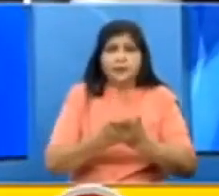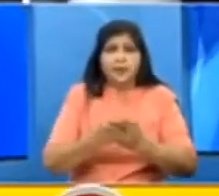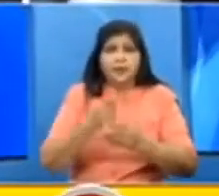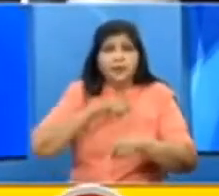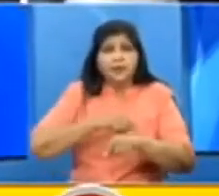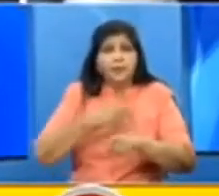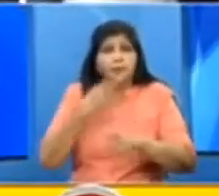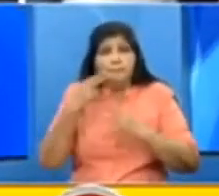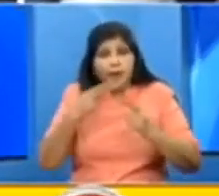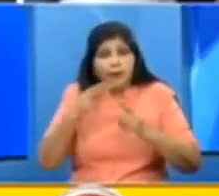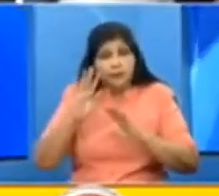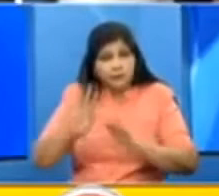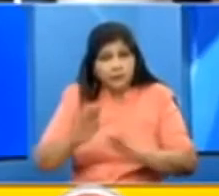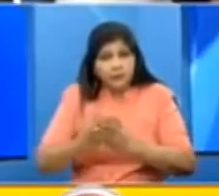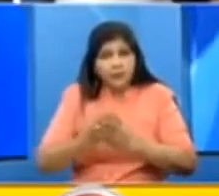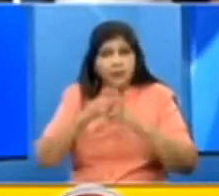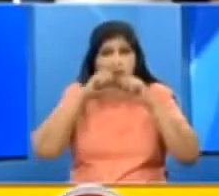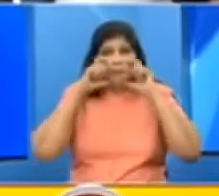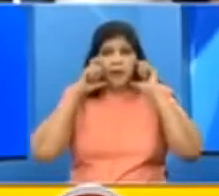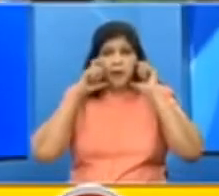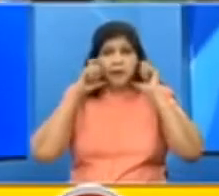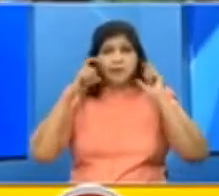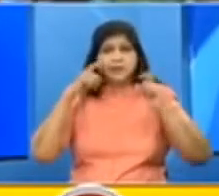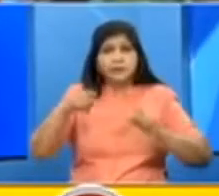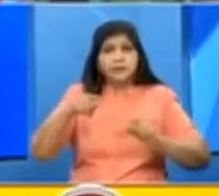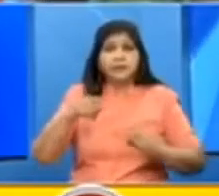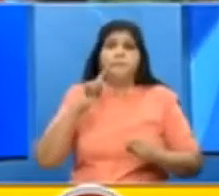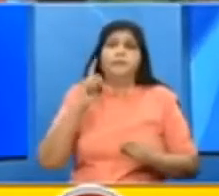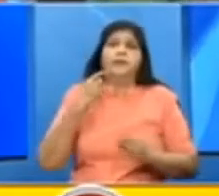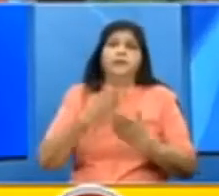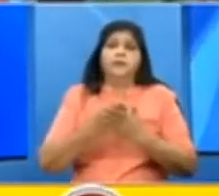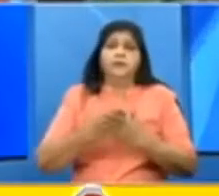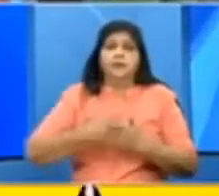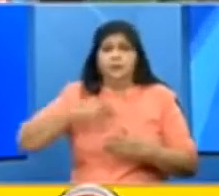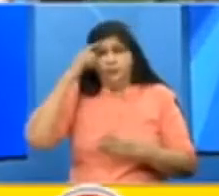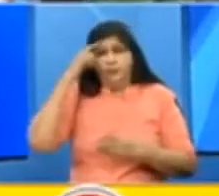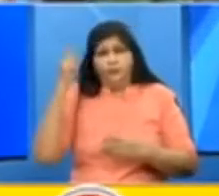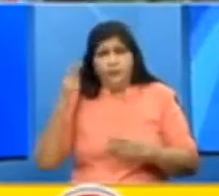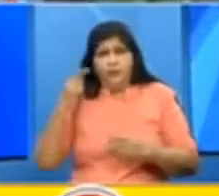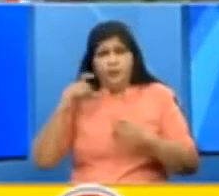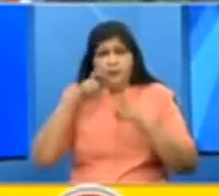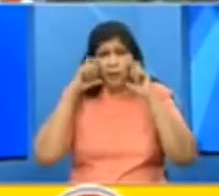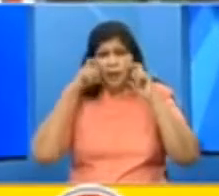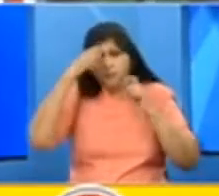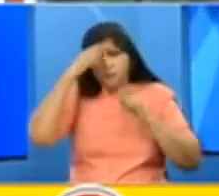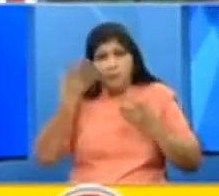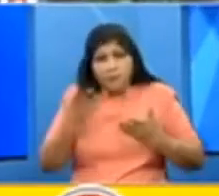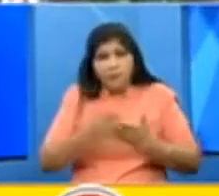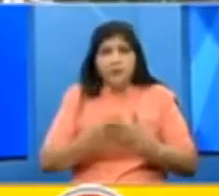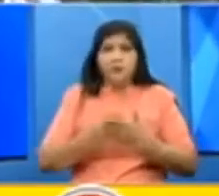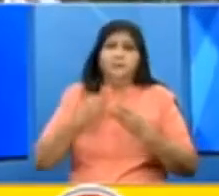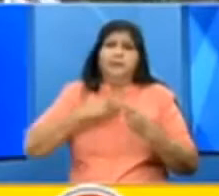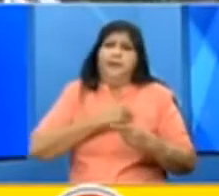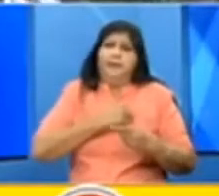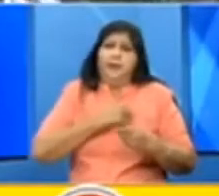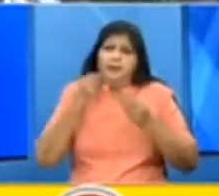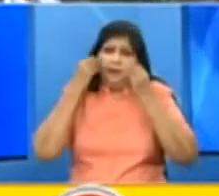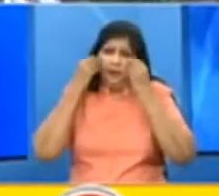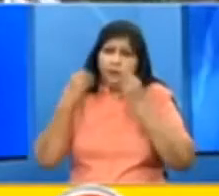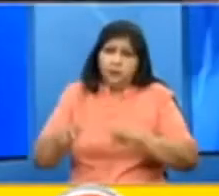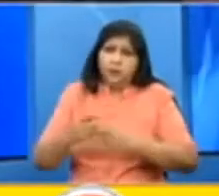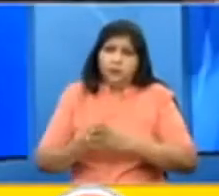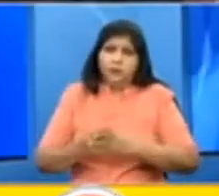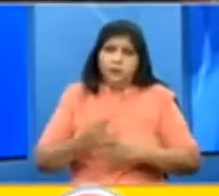भी आपको मास्क के कारण परेशानी फील होती हो, मन करता हो उतार देना है, तो पल भर के